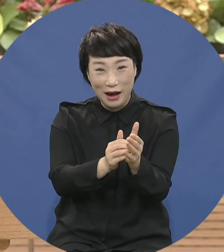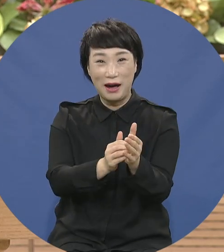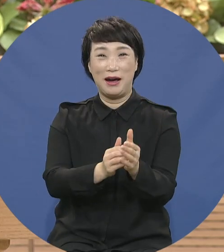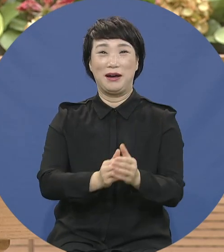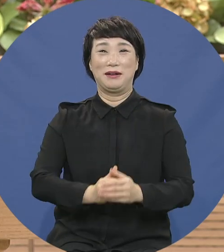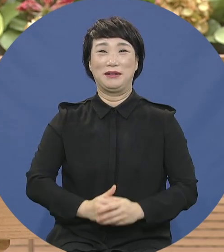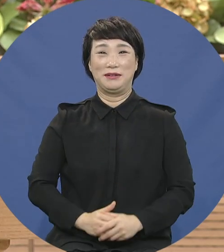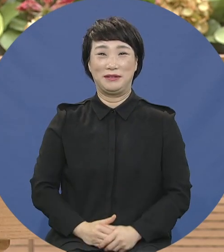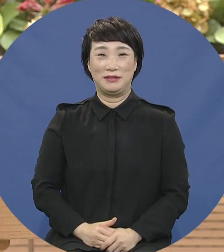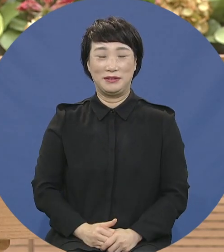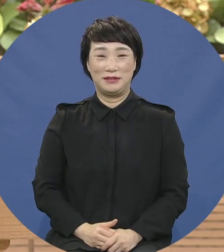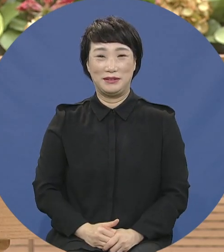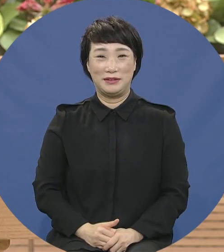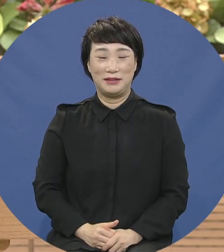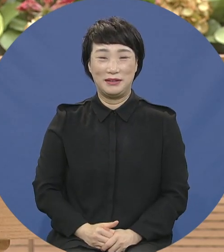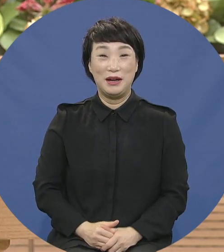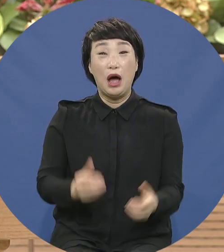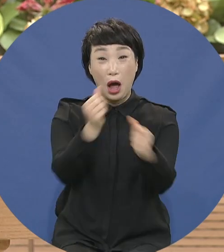해방하였음이니라.